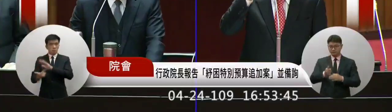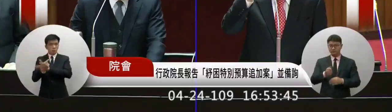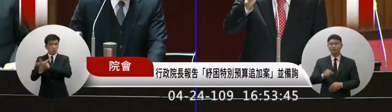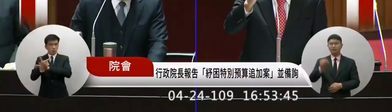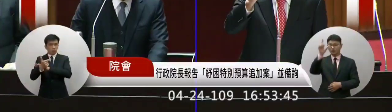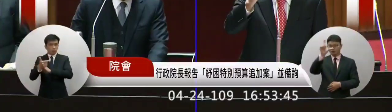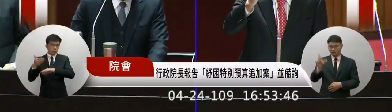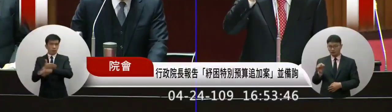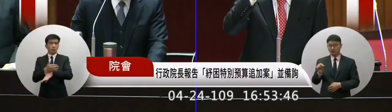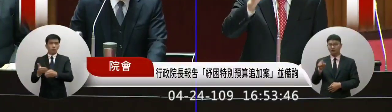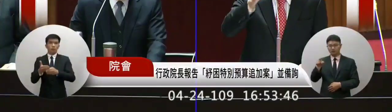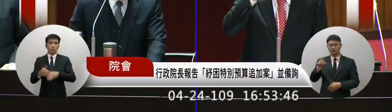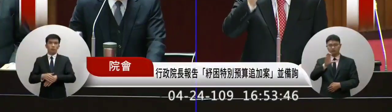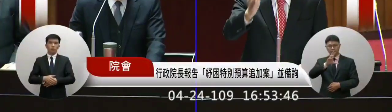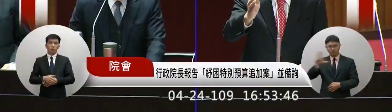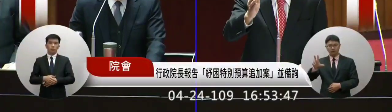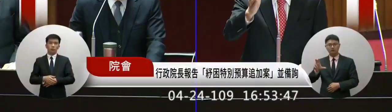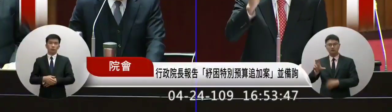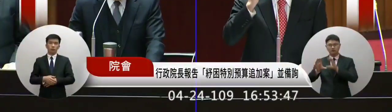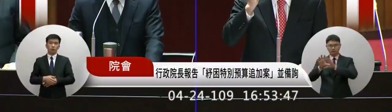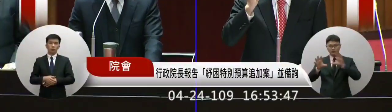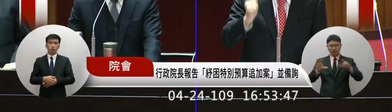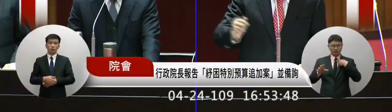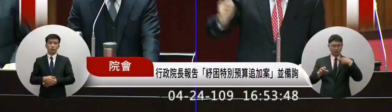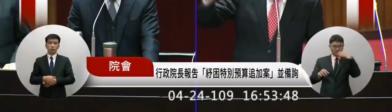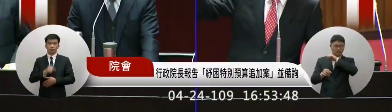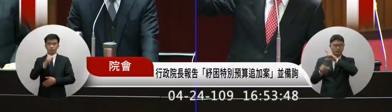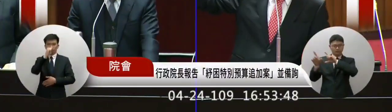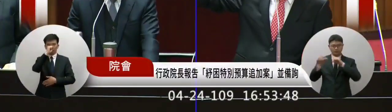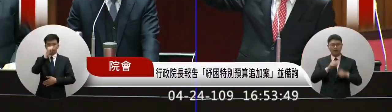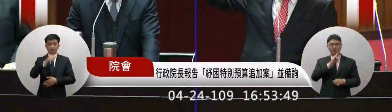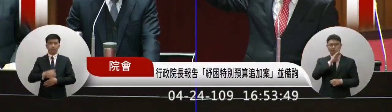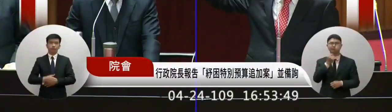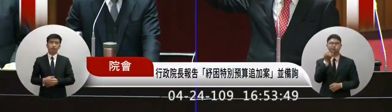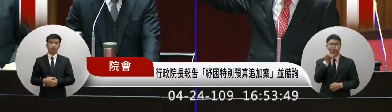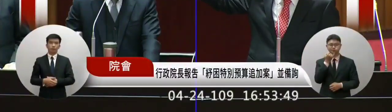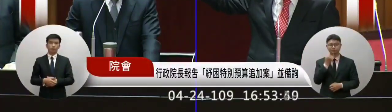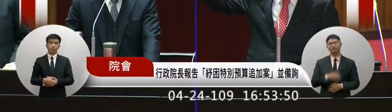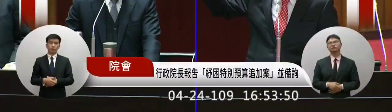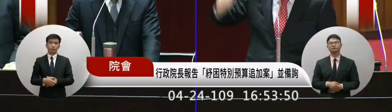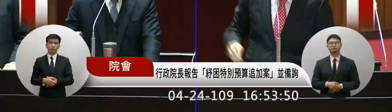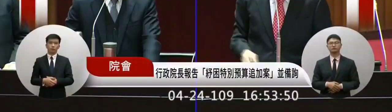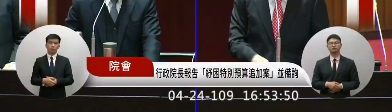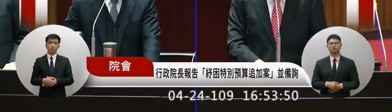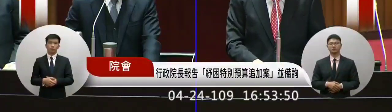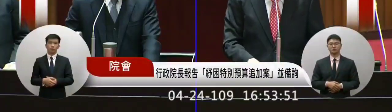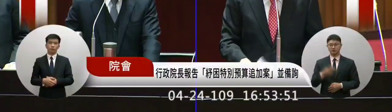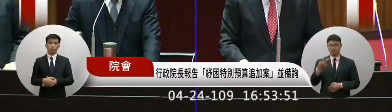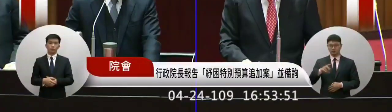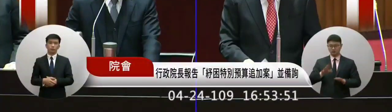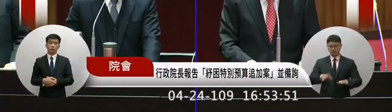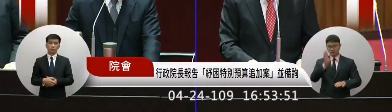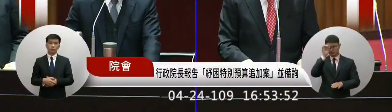的模式请您做参考，本席刚刚已经讲了，好不好？ 好， 那另外本席在这里再请院长看一下